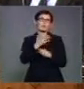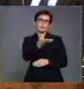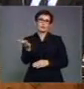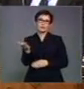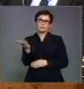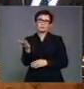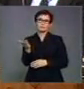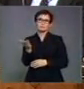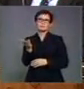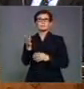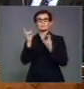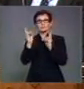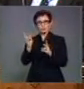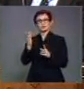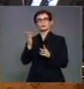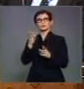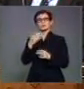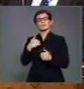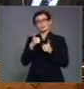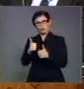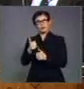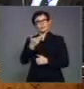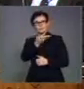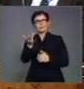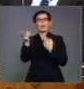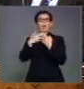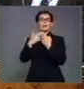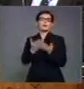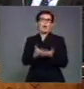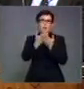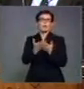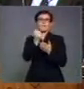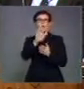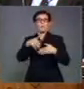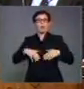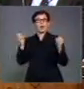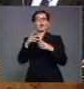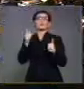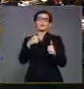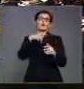ja myös he toivon, että turvautuisivat lääkärin apuun ja lopettaisivat nälkälakon.